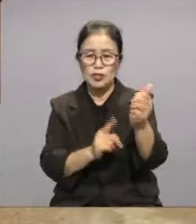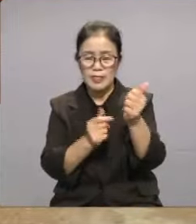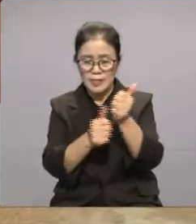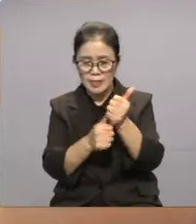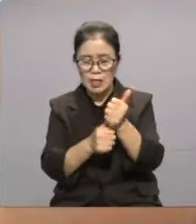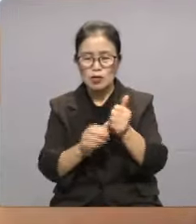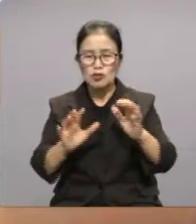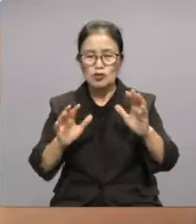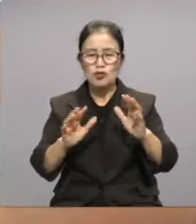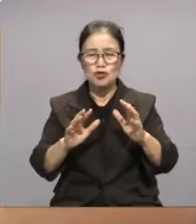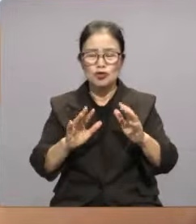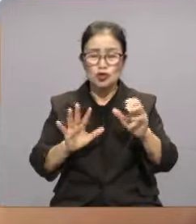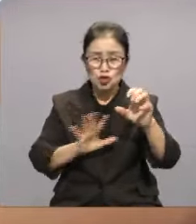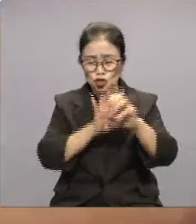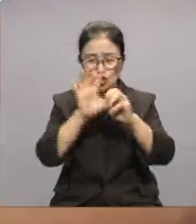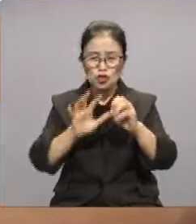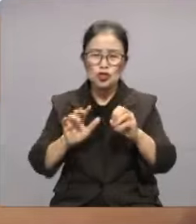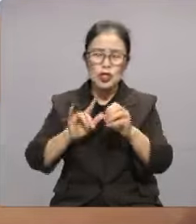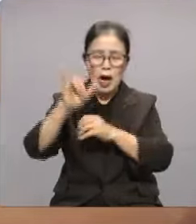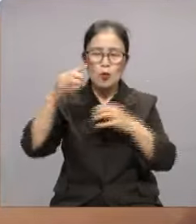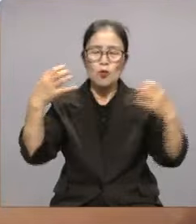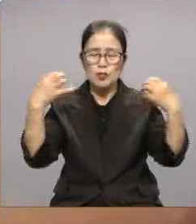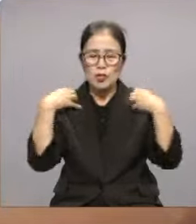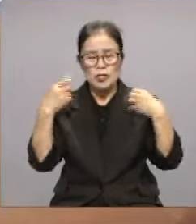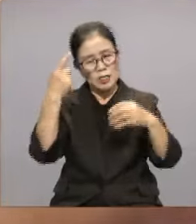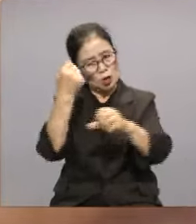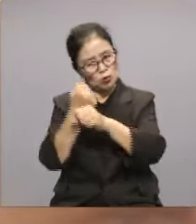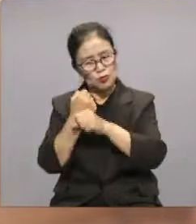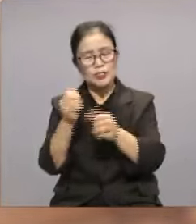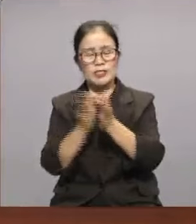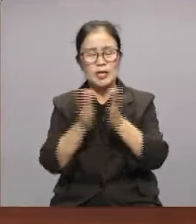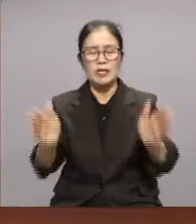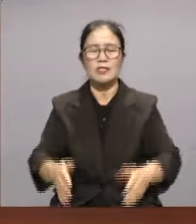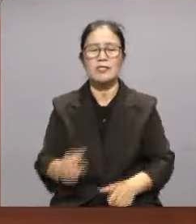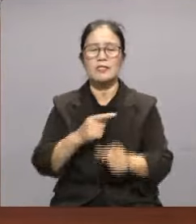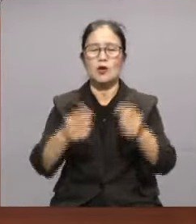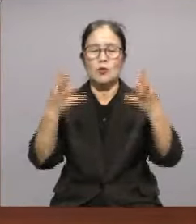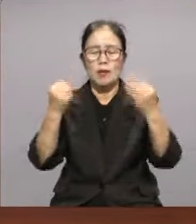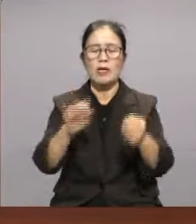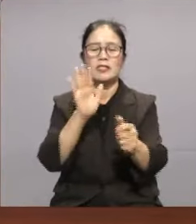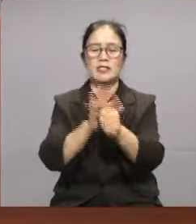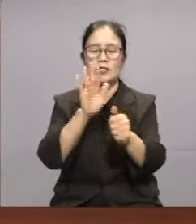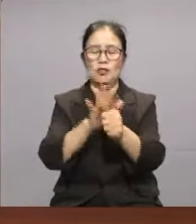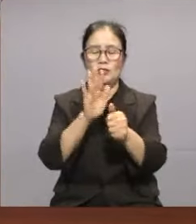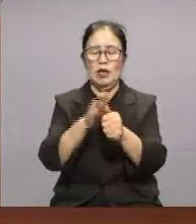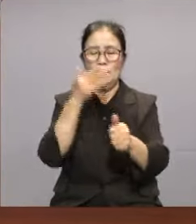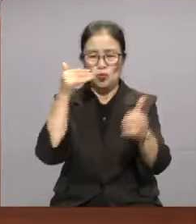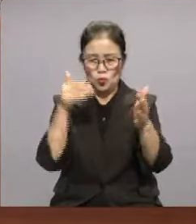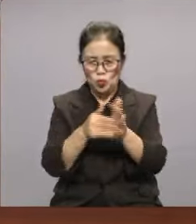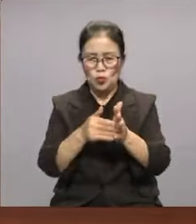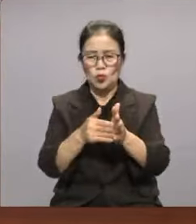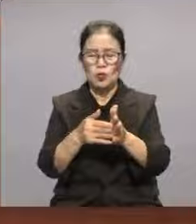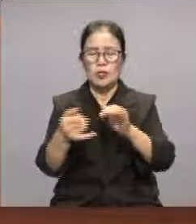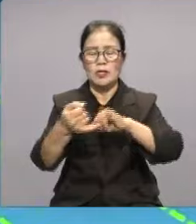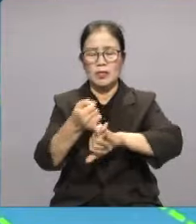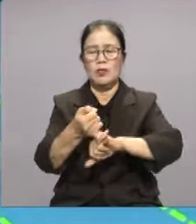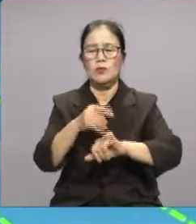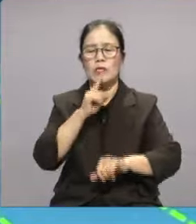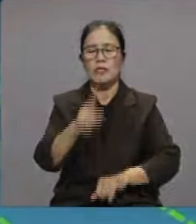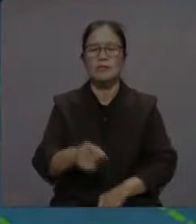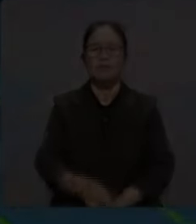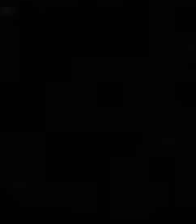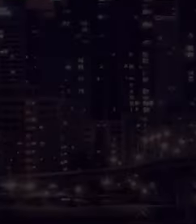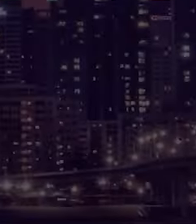한청이 국내 플랫폼 확보를 위한 연구에 착수했다 더 많은 지원이 이루어지도록 하겠다고 밝혔습니다